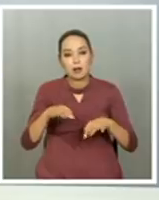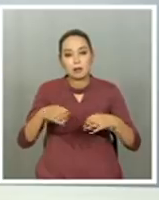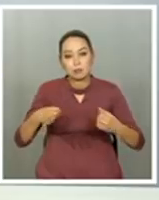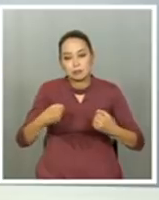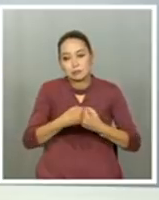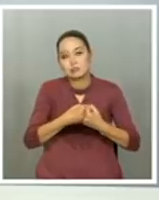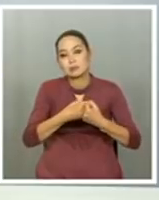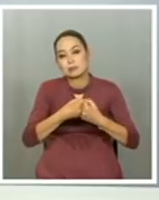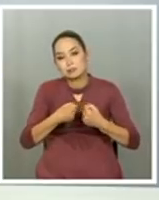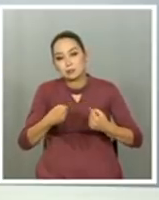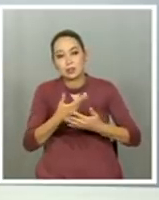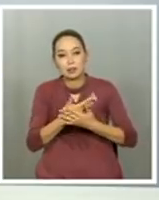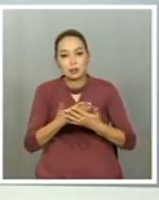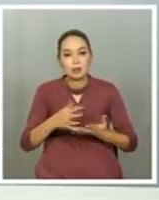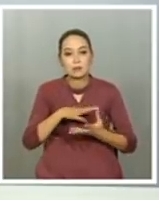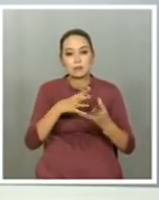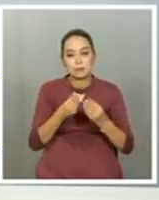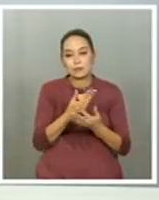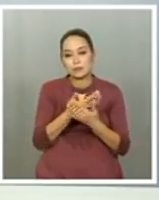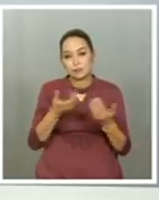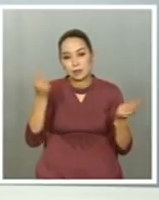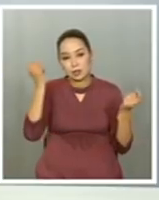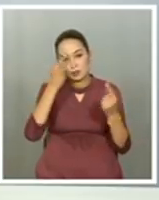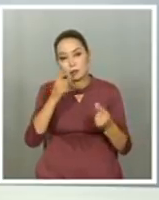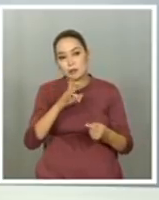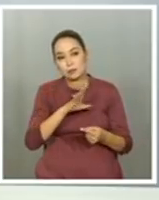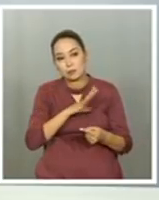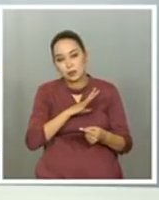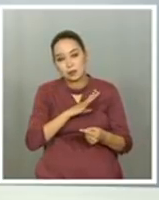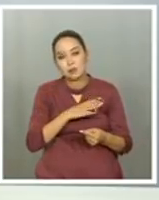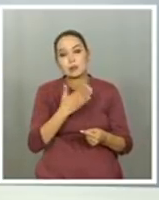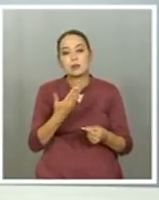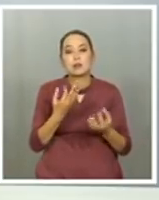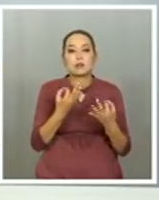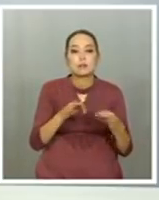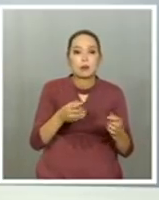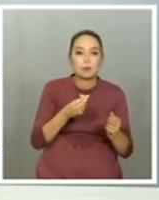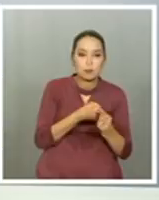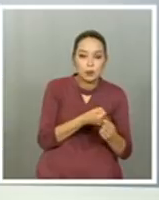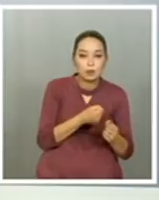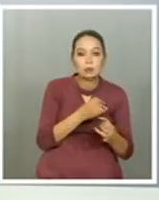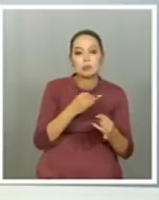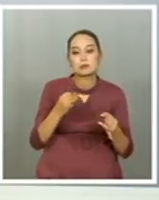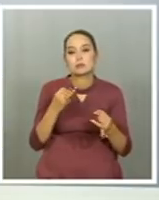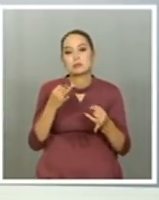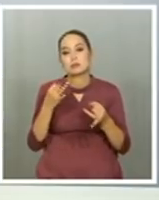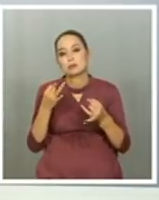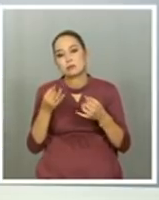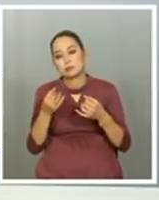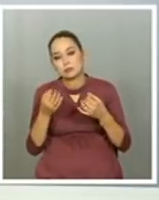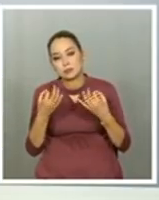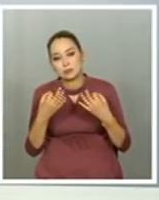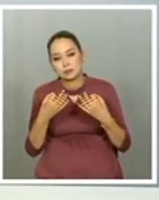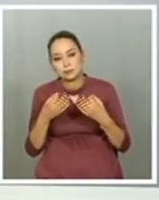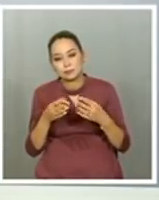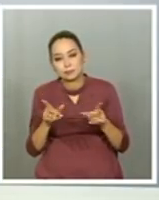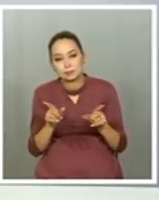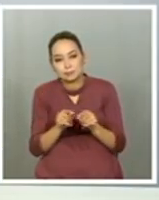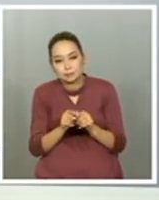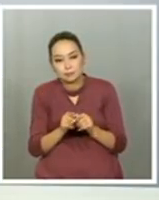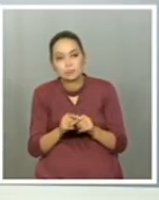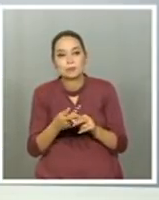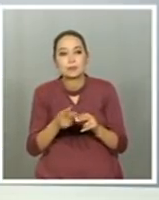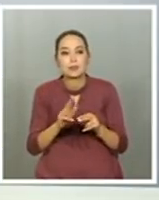әрекеттесуі кезіндегі соқтығысу түрлерімен таныс болдық. Серпімді соқтығысу және серпімсіз соқтығысу. Сонымен қатар серпімді және